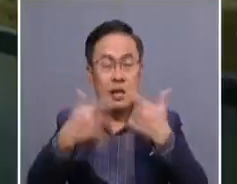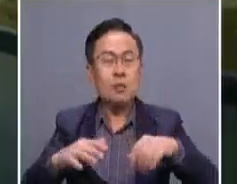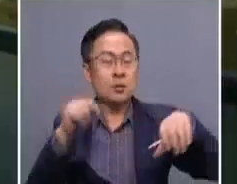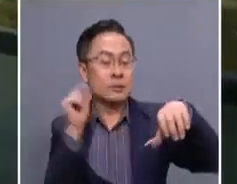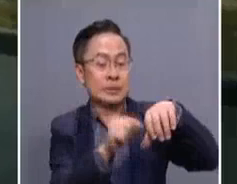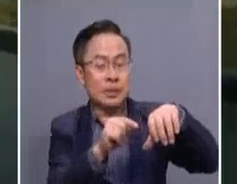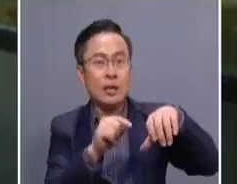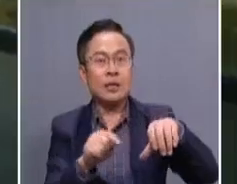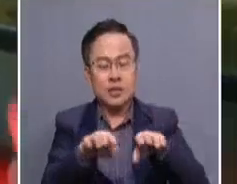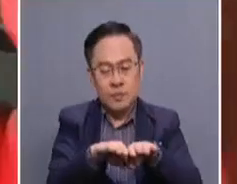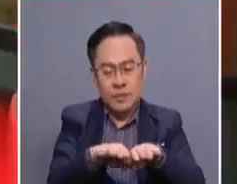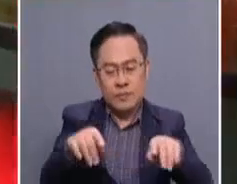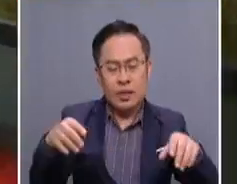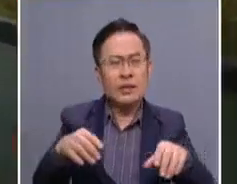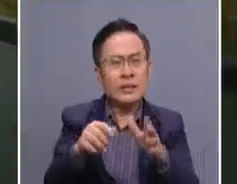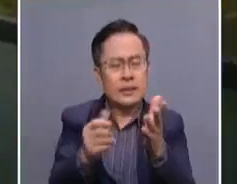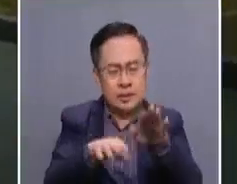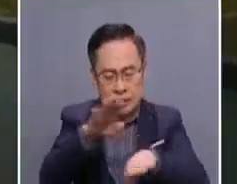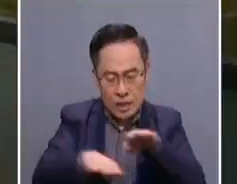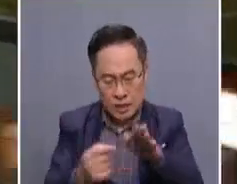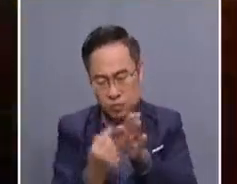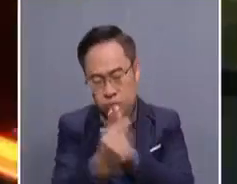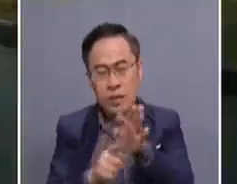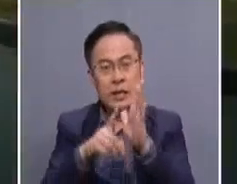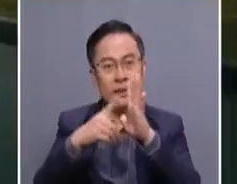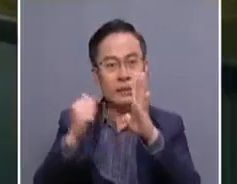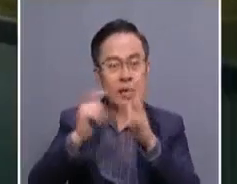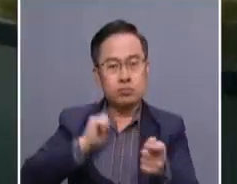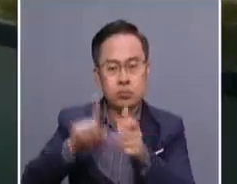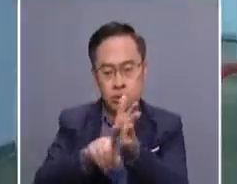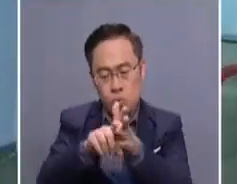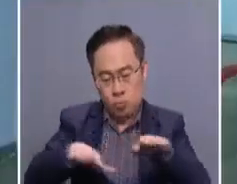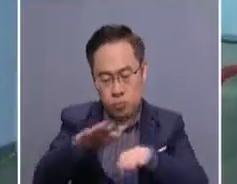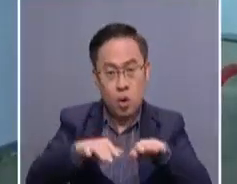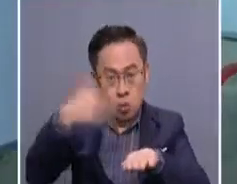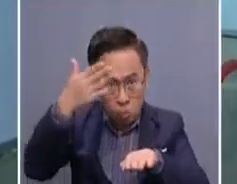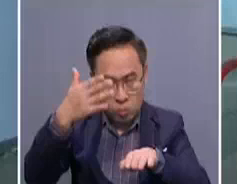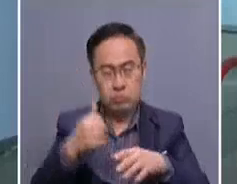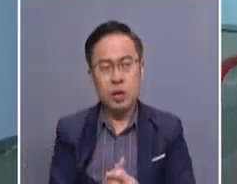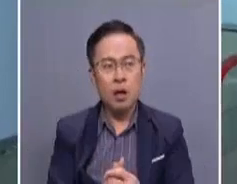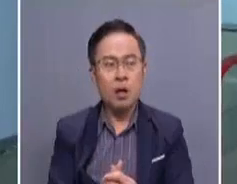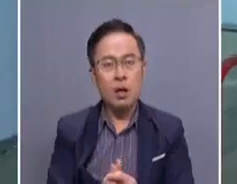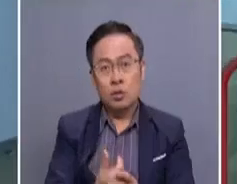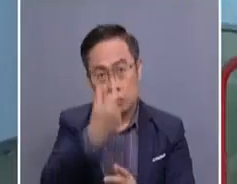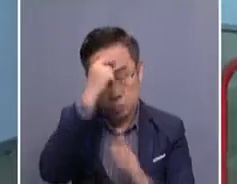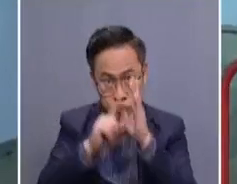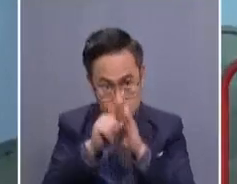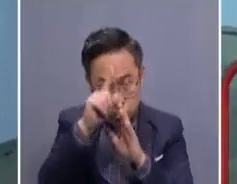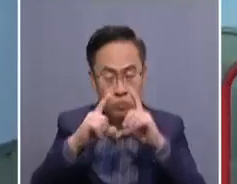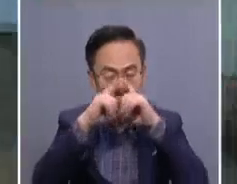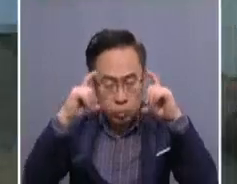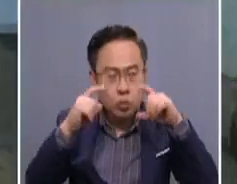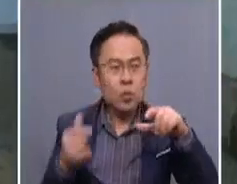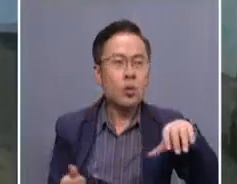ครับบรรยากาศอันนี้คือขั้นที่สองนะครับผม ที่ต้องเข้มงวดแบบนี้เพราะว่าสถาน